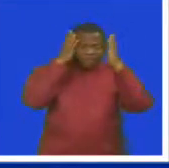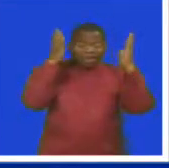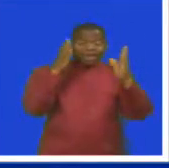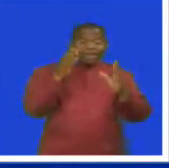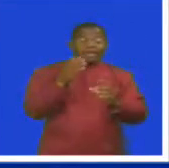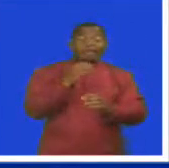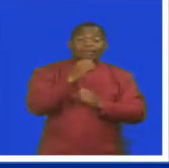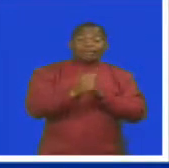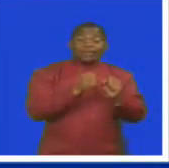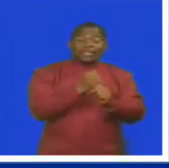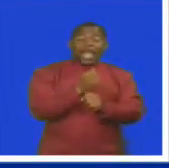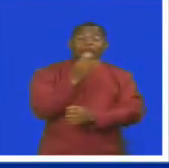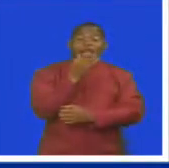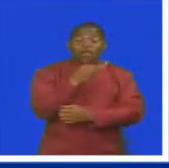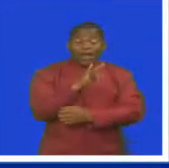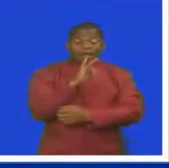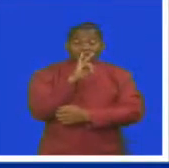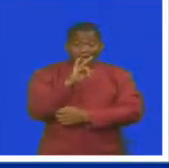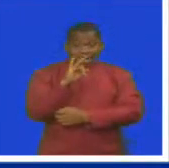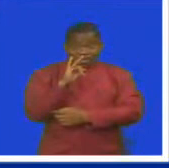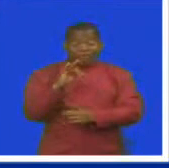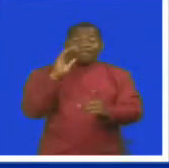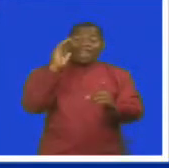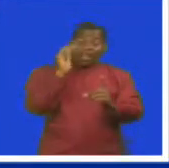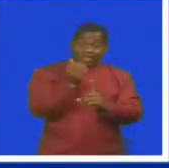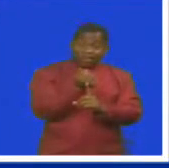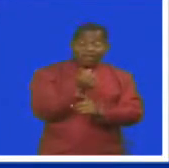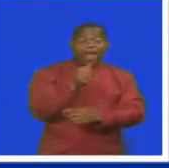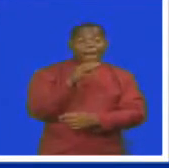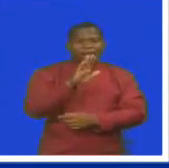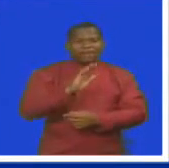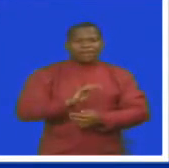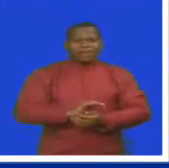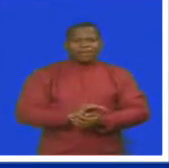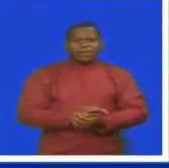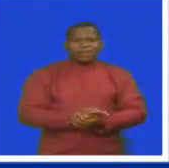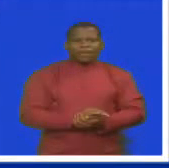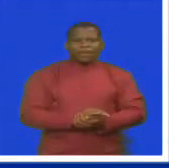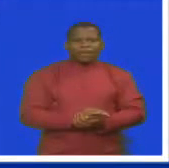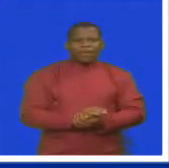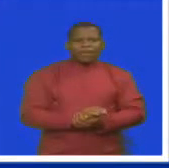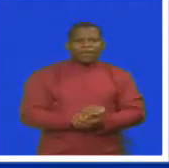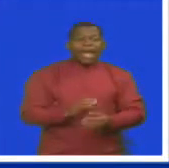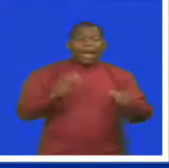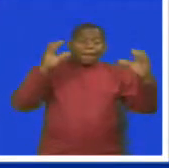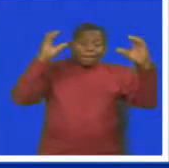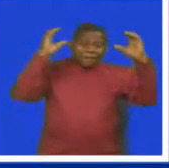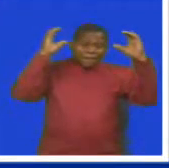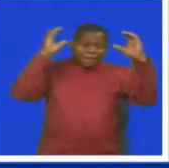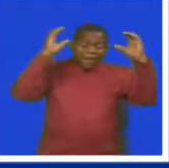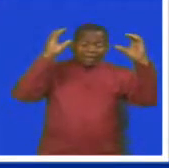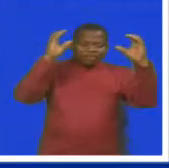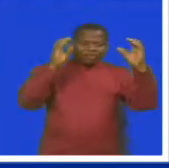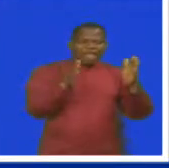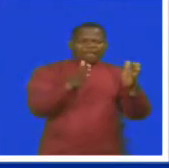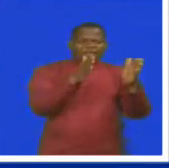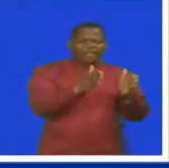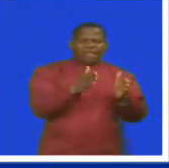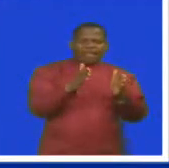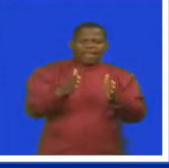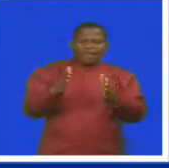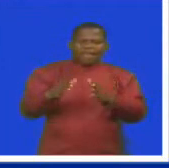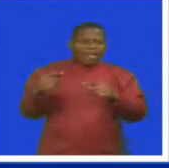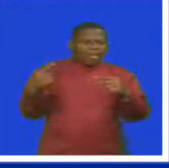Kusuke umsimbo lomkhulu esiteshini semabhasi enhlangano landzela ukuthi bachubi betimotolo tekulayisha sibe bangaboni